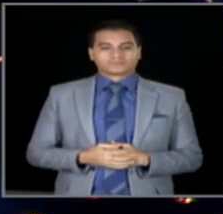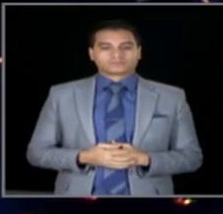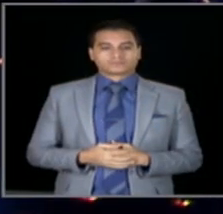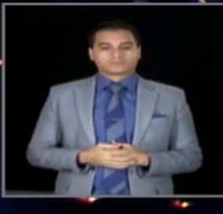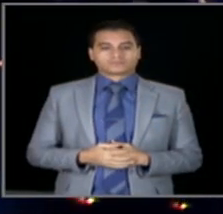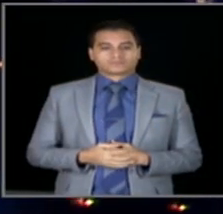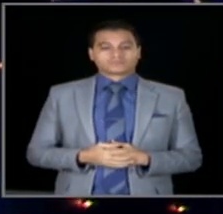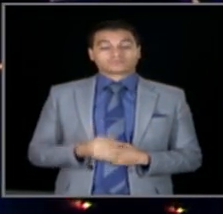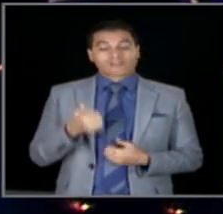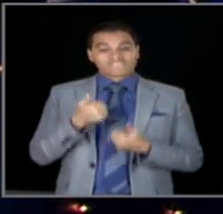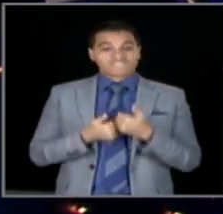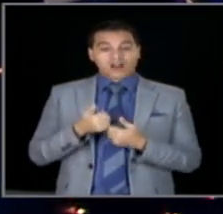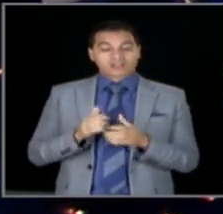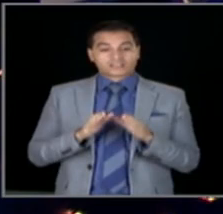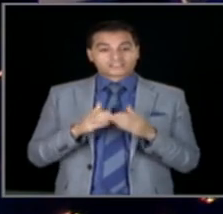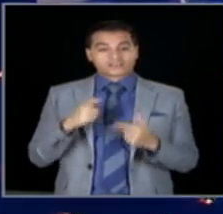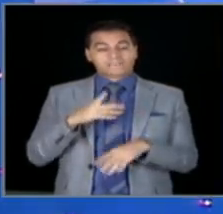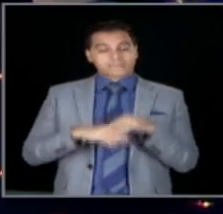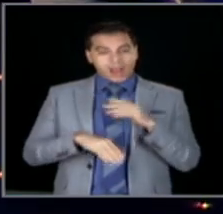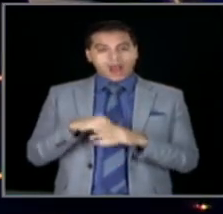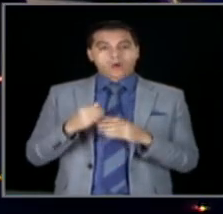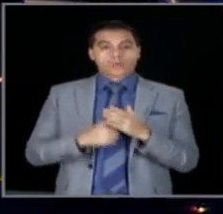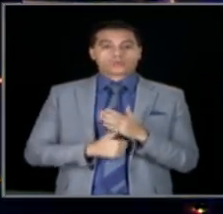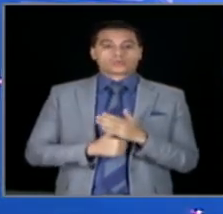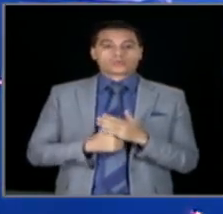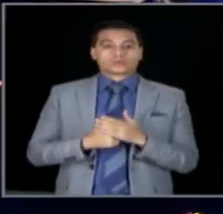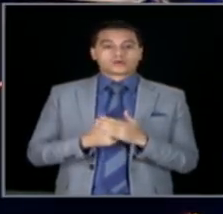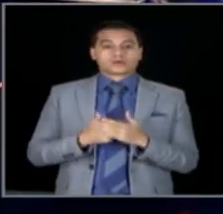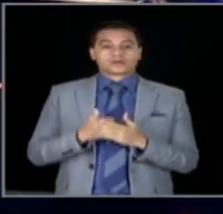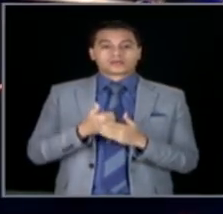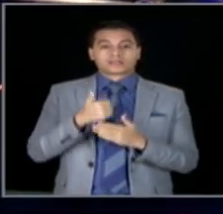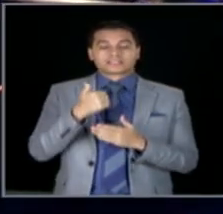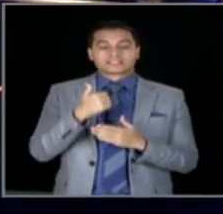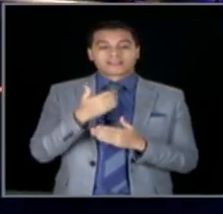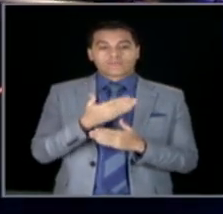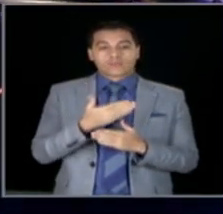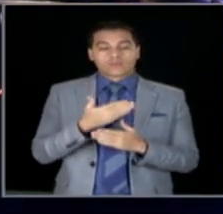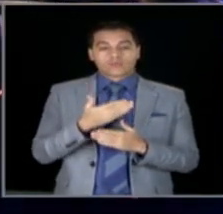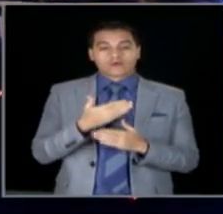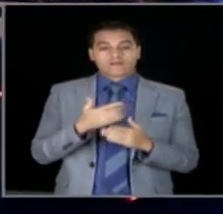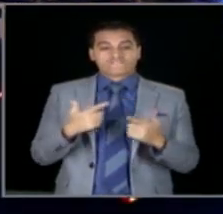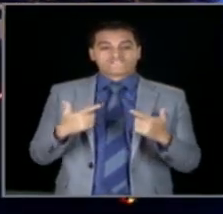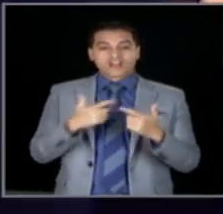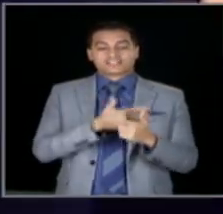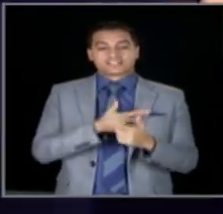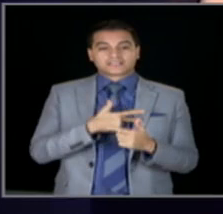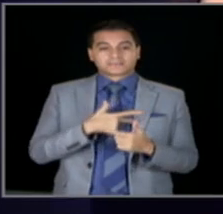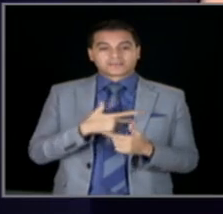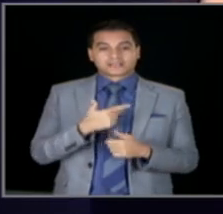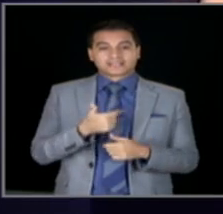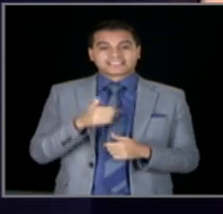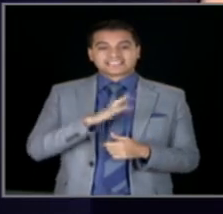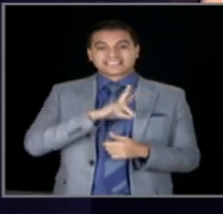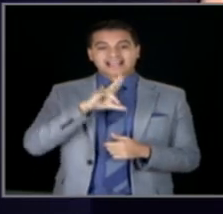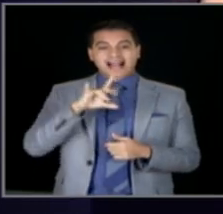فايترز بيحاولوا يهربوا بالمباراة والنتيجة اتغيرت. إسلام كنتوا كام يا